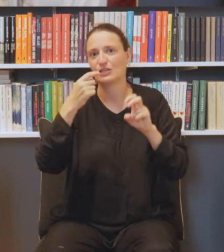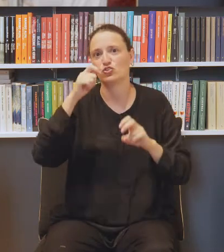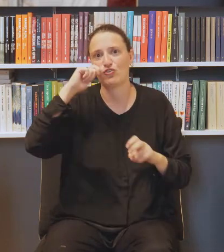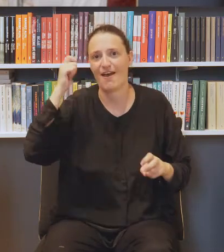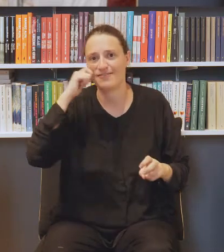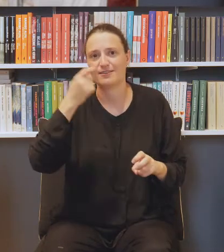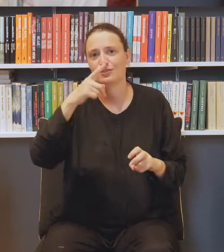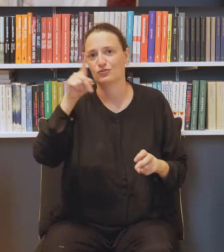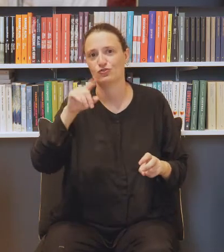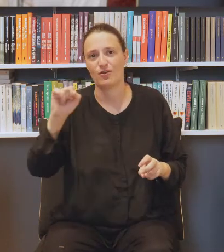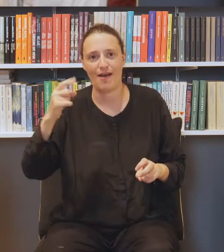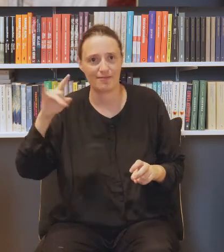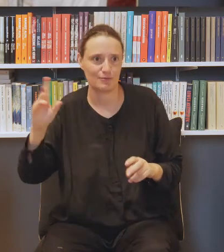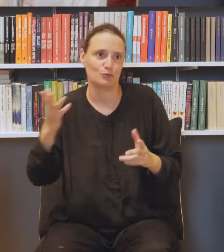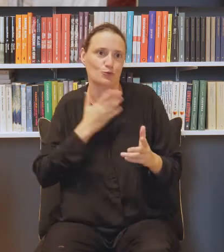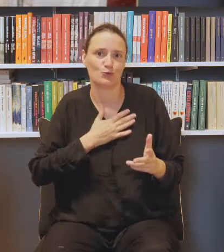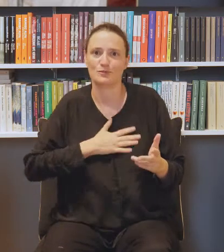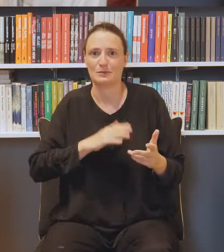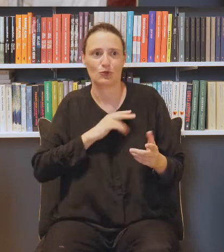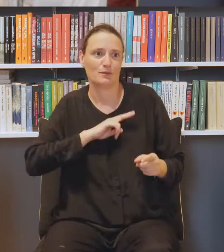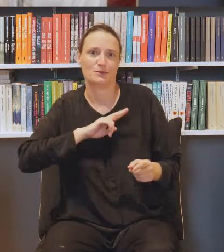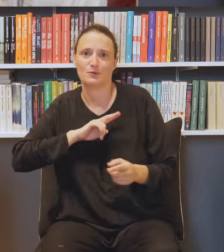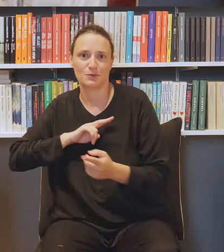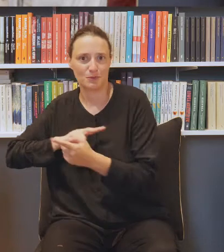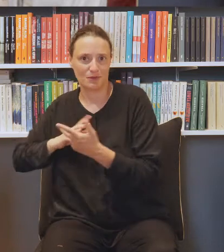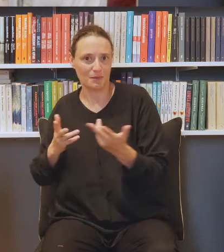które wypożycza. Więc tak, chciałem tutaj pokazać